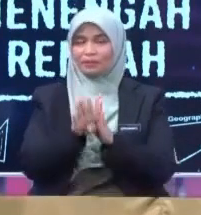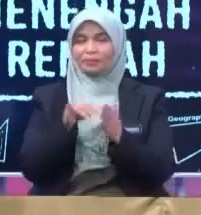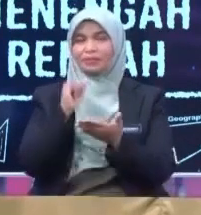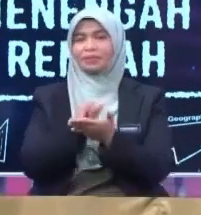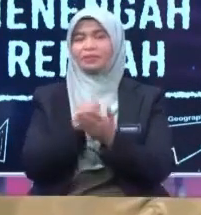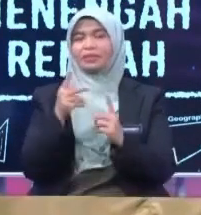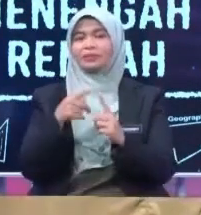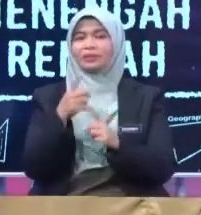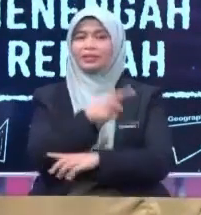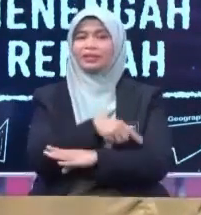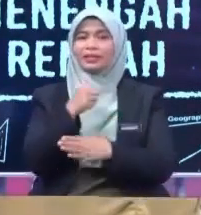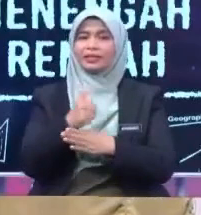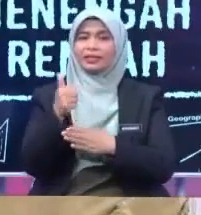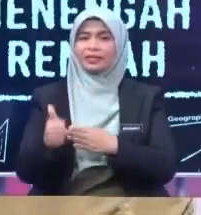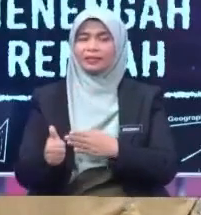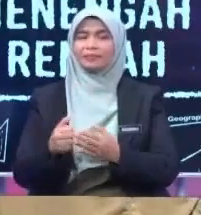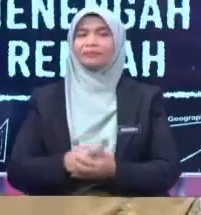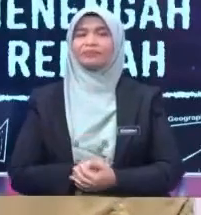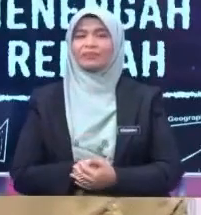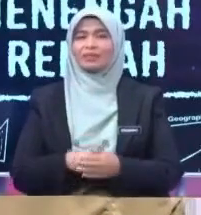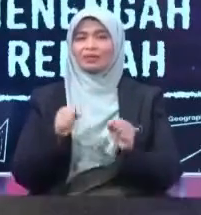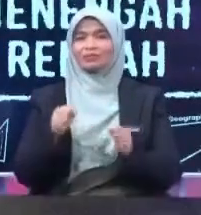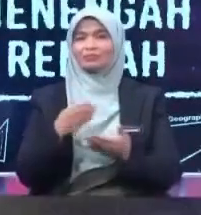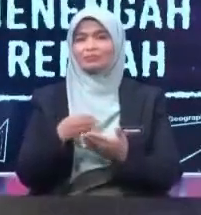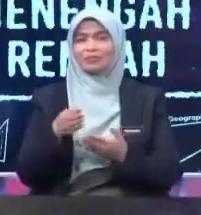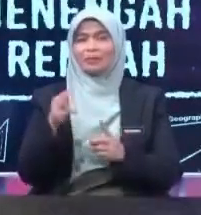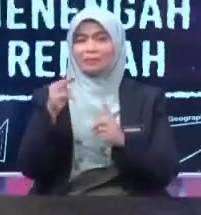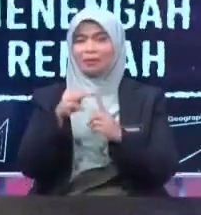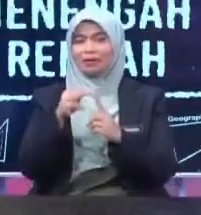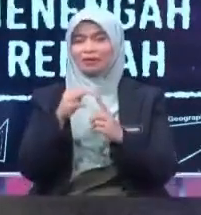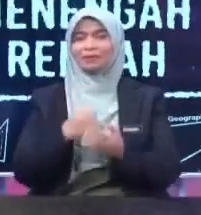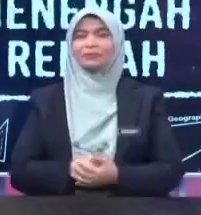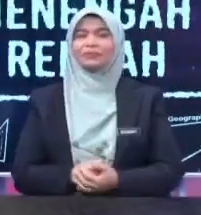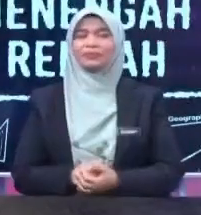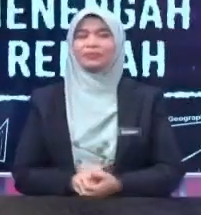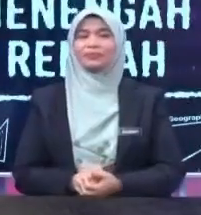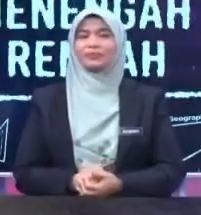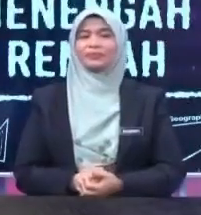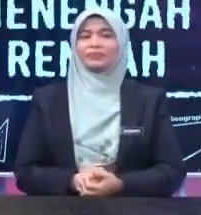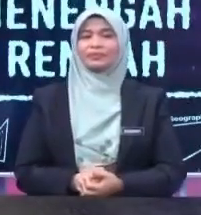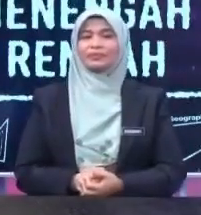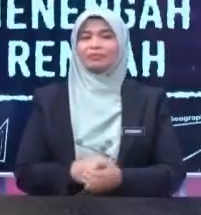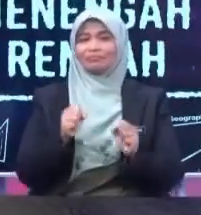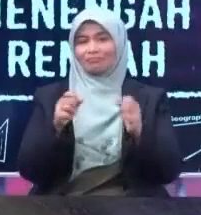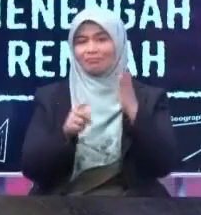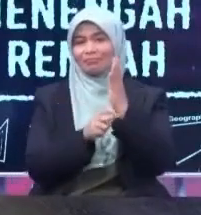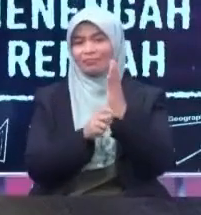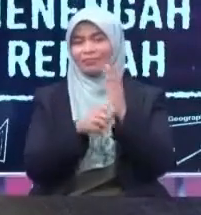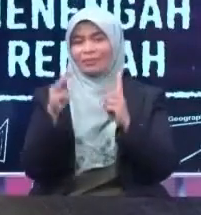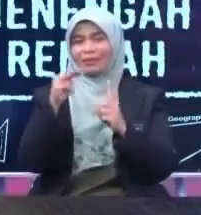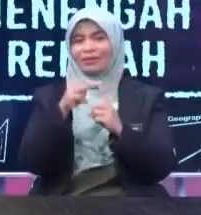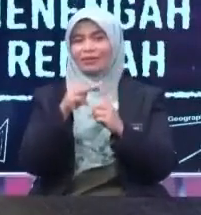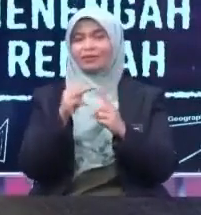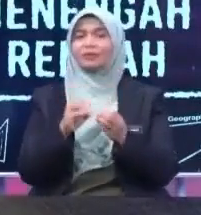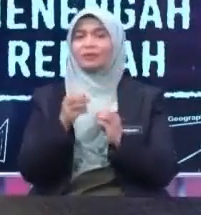kepada hari akhirat. Okey, Aiman boleh bagi markah lagi. Baik, Ustazah. Kita tambah lagi markah. Tambah markah yang kedua. Yang